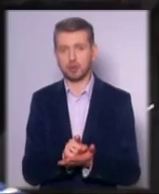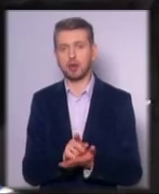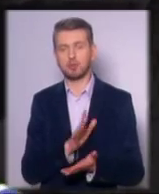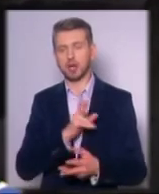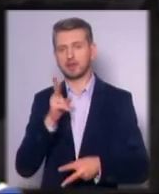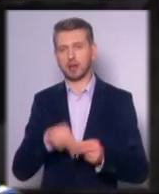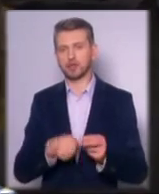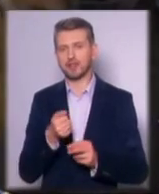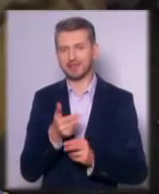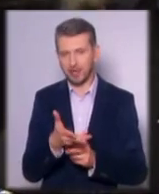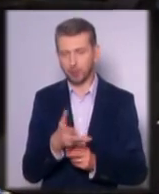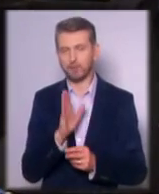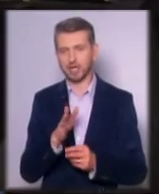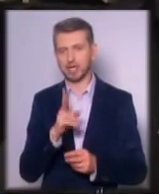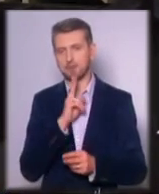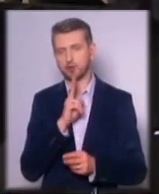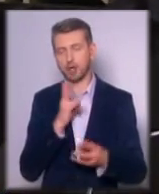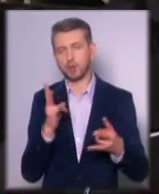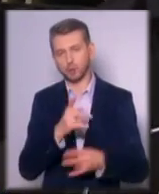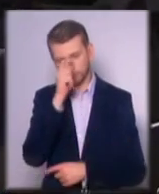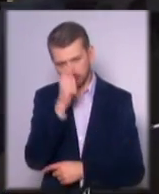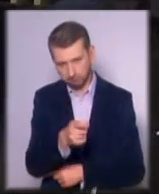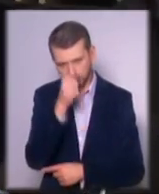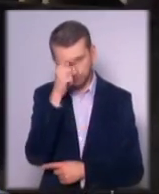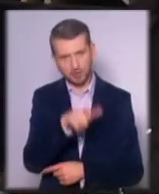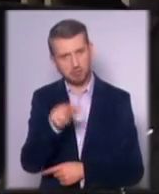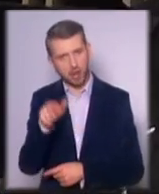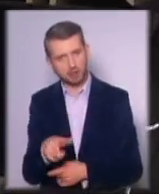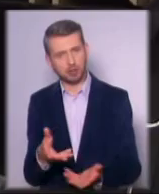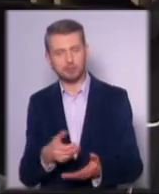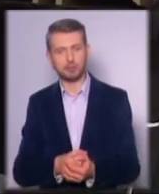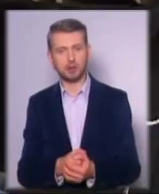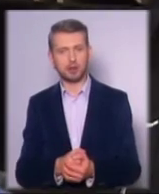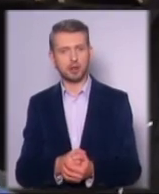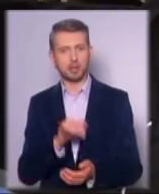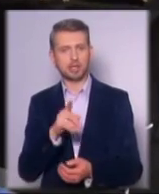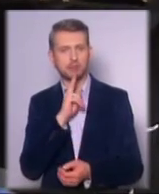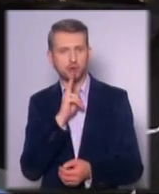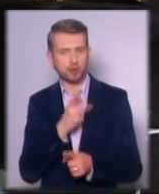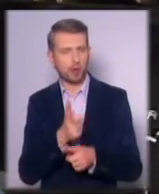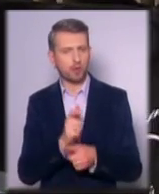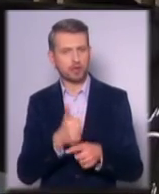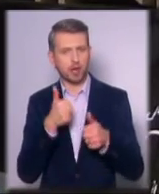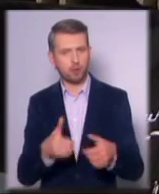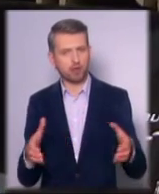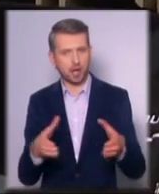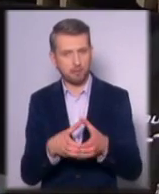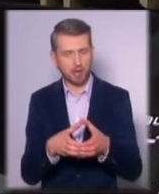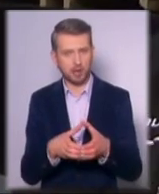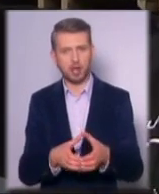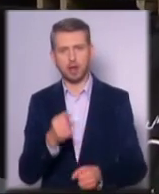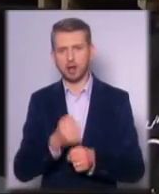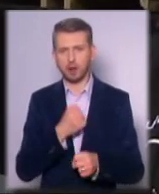серию в Кременчуге. Но надо отдать должное, конечно, ребятам из Кременчуга. Очень хорошая команда,